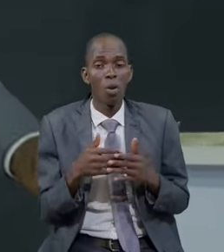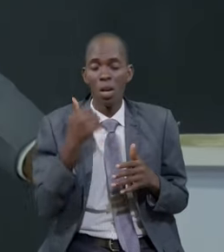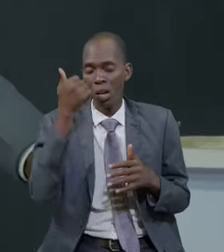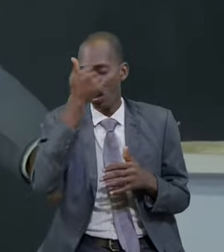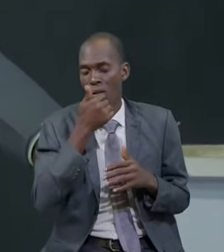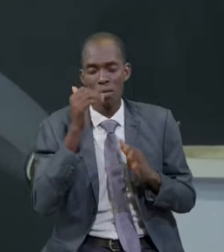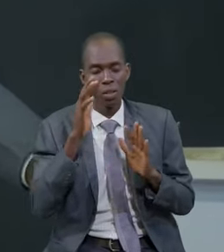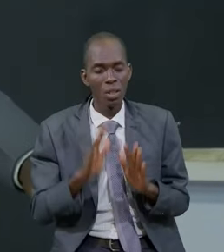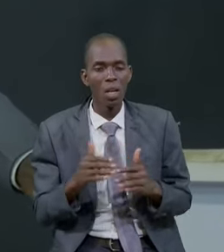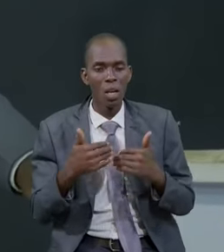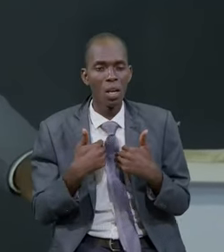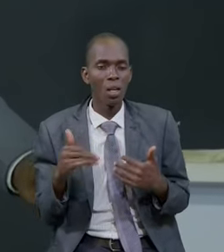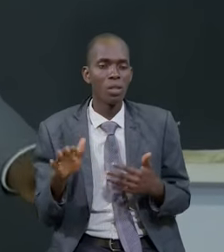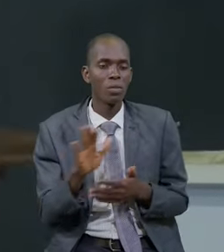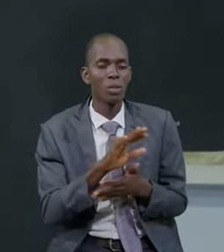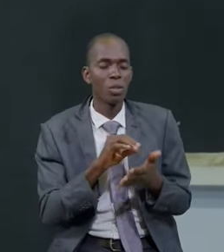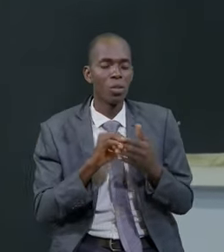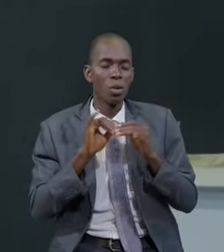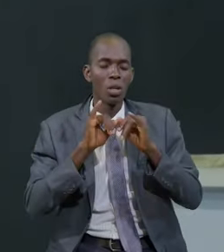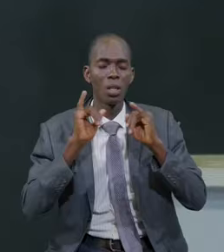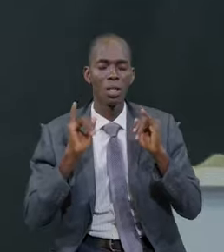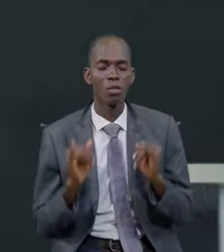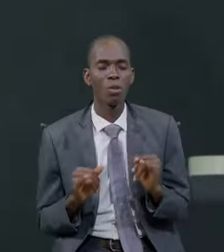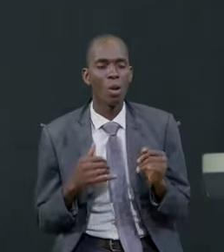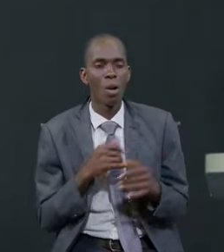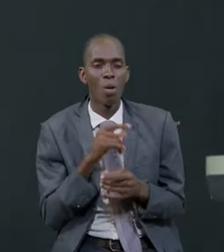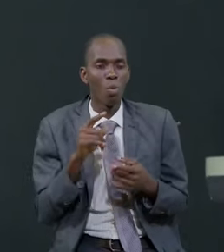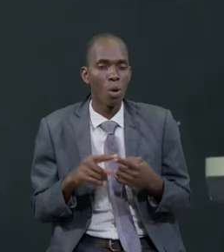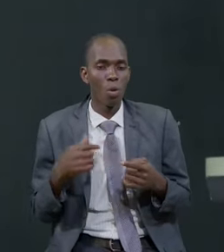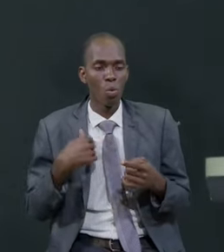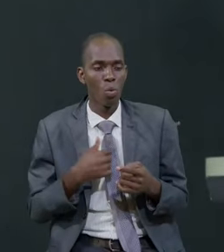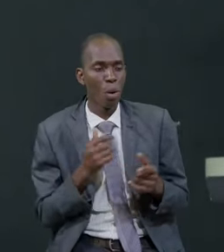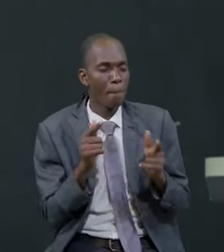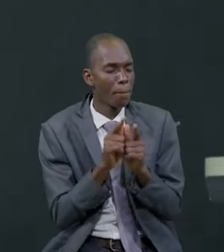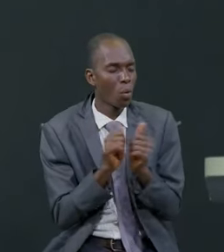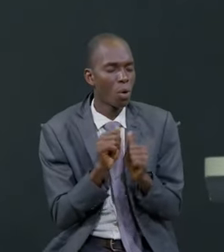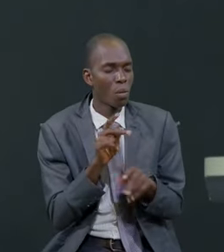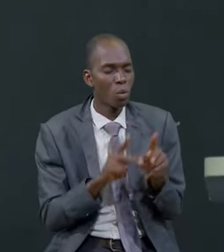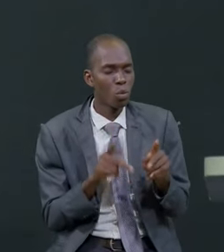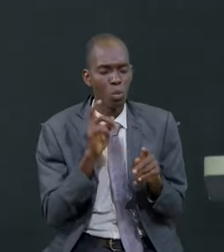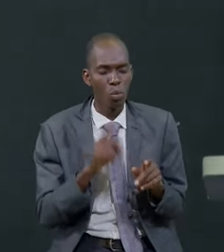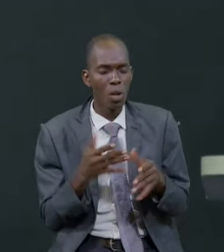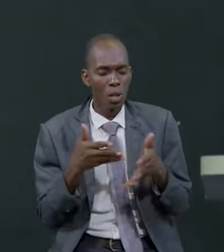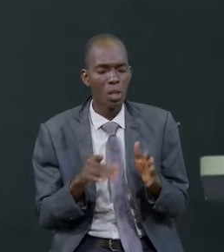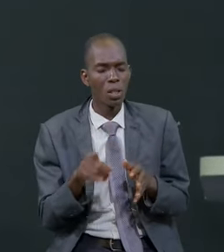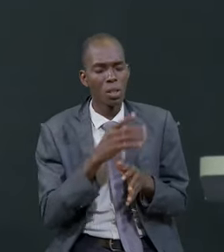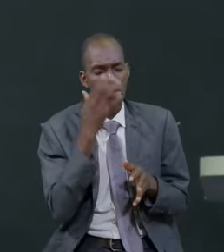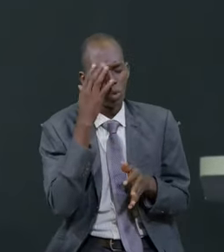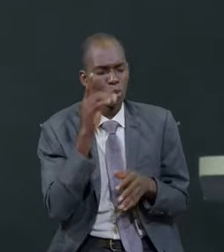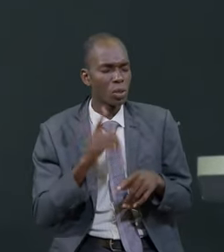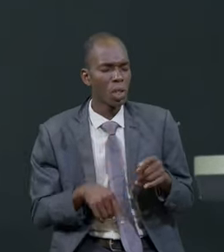leurs idoles. Et quand ils viennent, il faut qu'ils comprennent qu'on ne peut pas servir Dieu l'idole. On ne peut pas servir Dieu